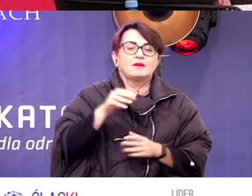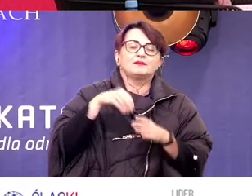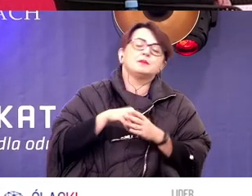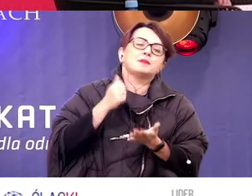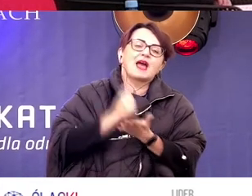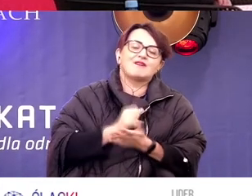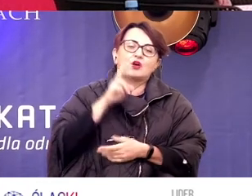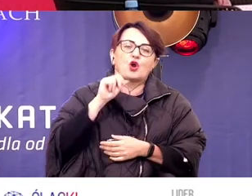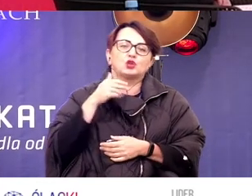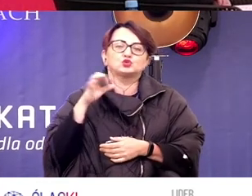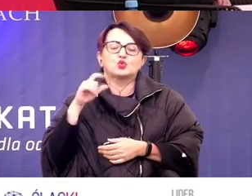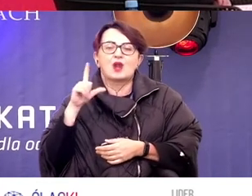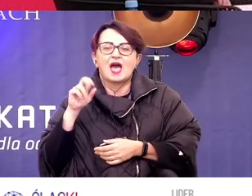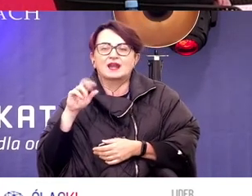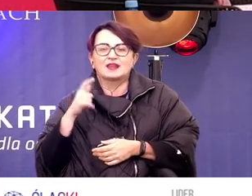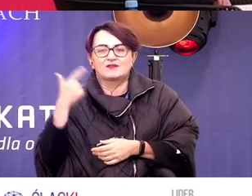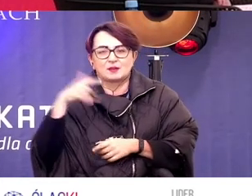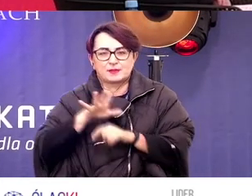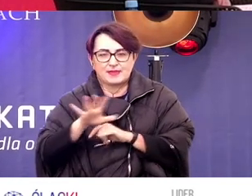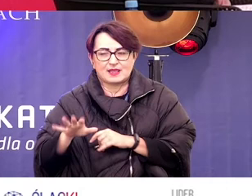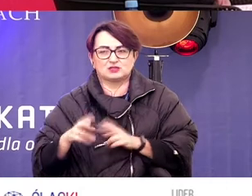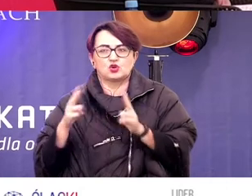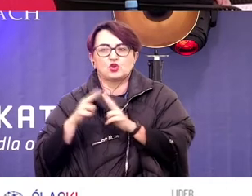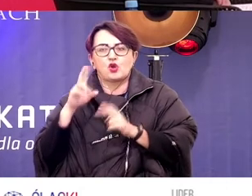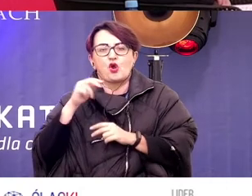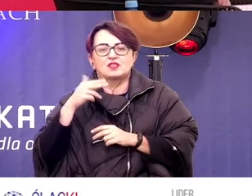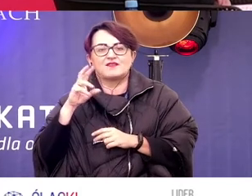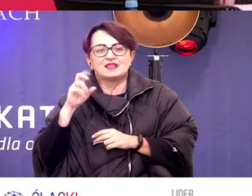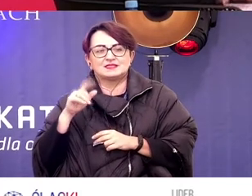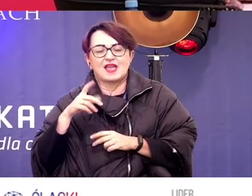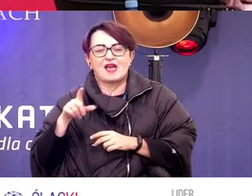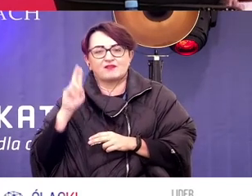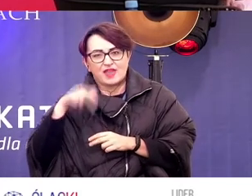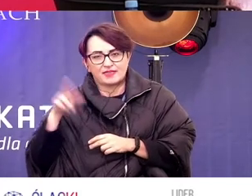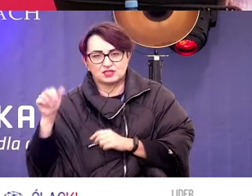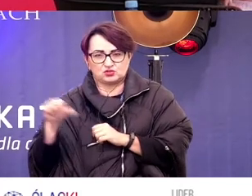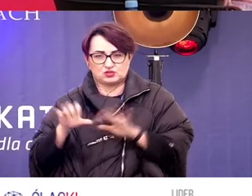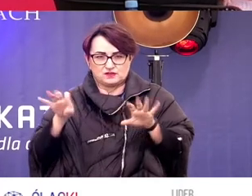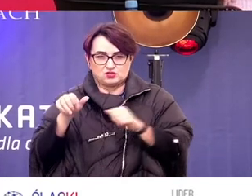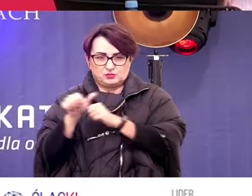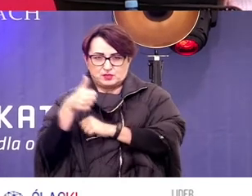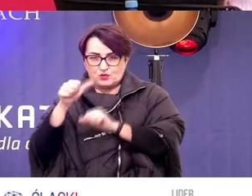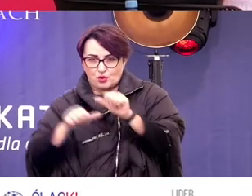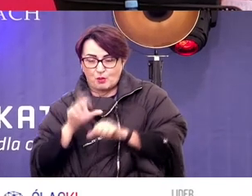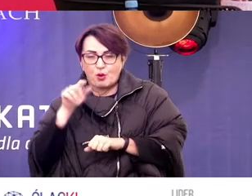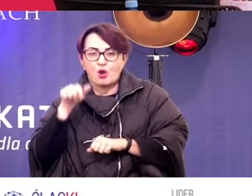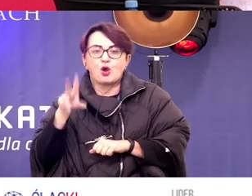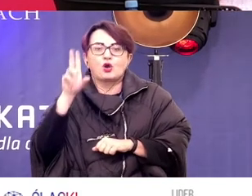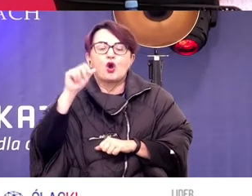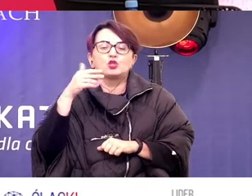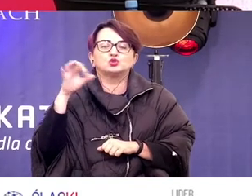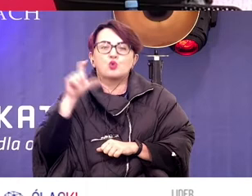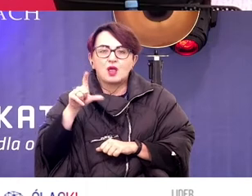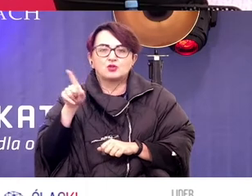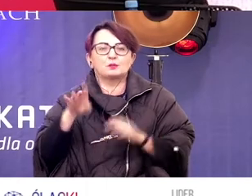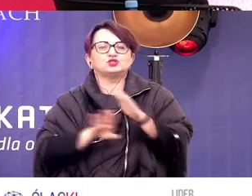konsularne z 2015 roku, inną konwencję wiedeńską 61 roku, ponieważ konsul to jest taki